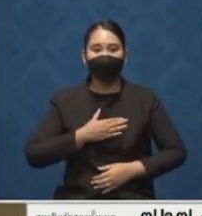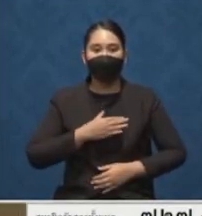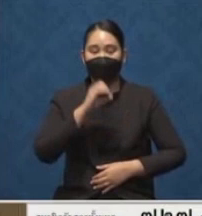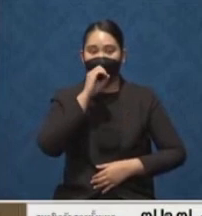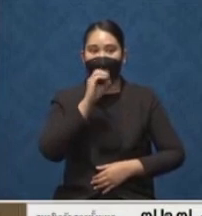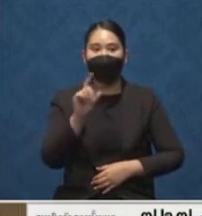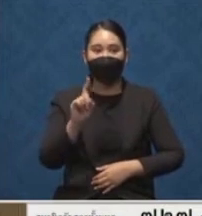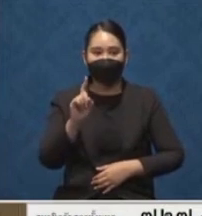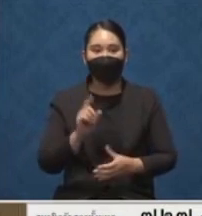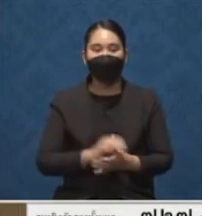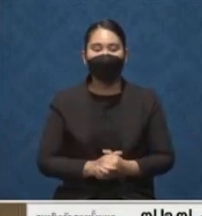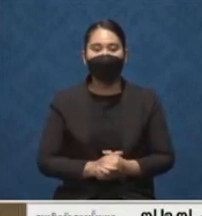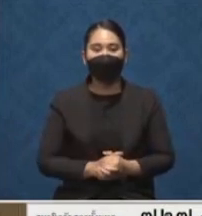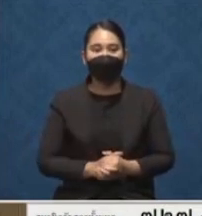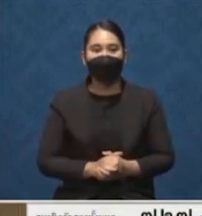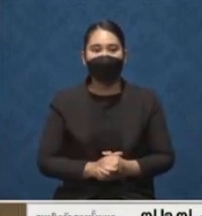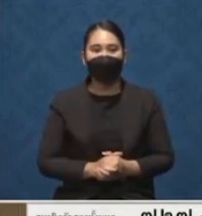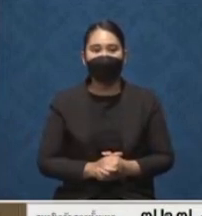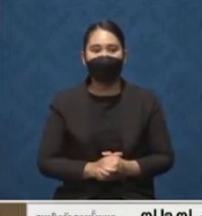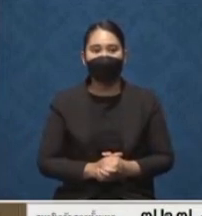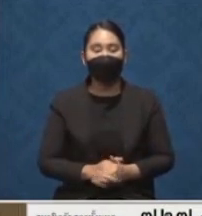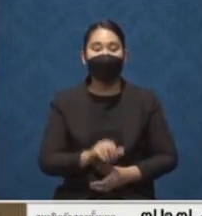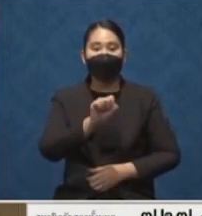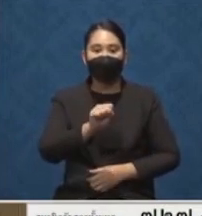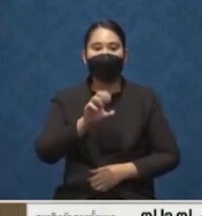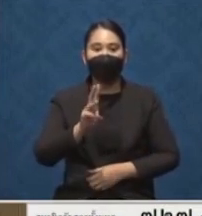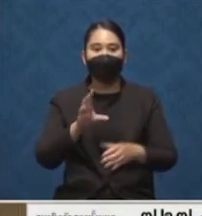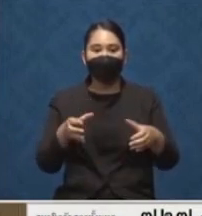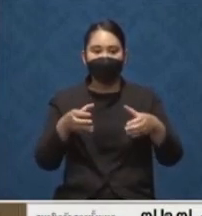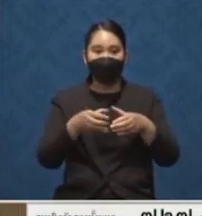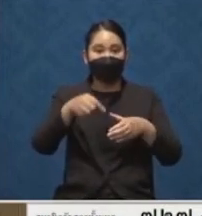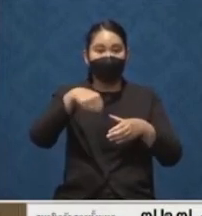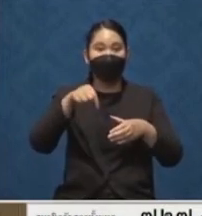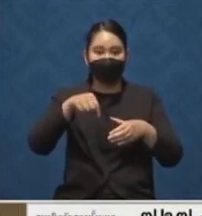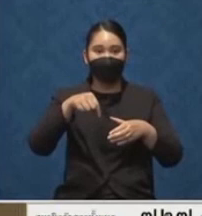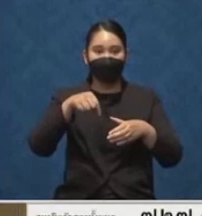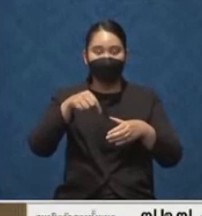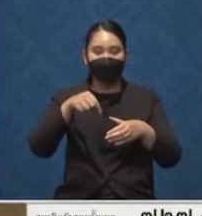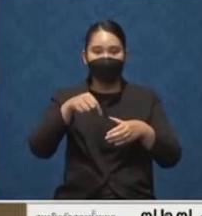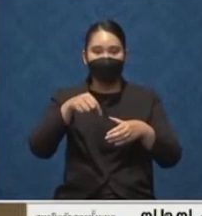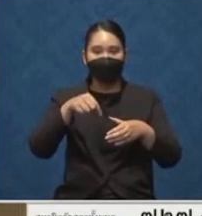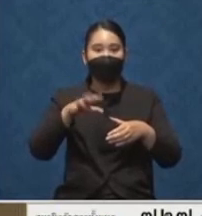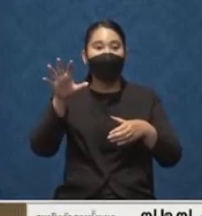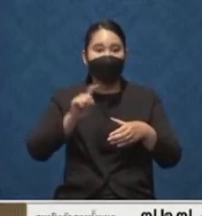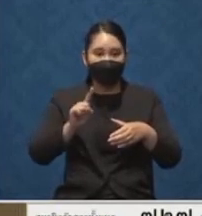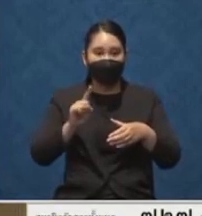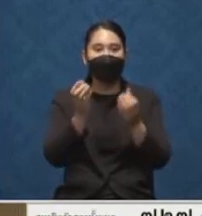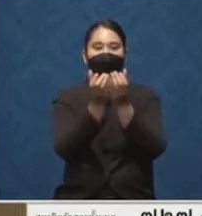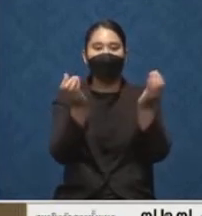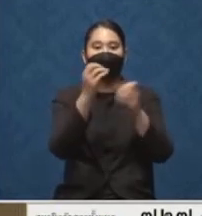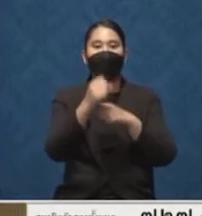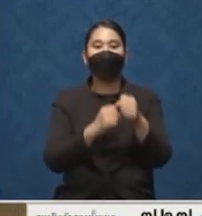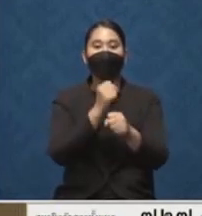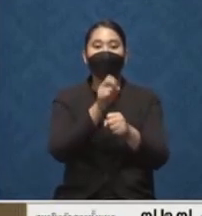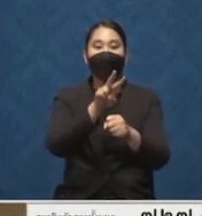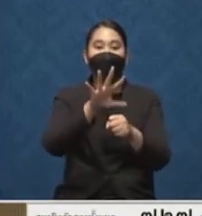ครับว่าสมาชิกวุฒิสภาชุดปัจจุบันนี้เนี่ยนะครับมาจากรัฐธรรมนูญปี60